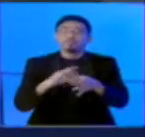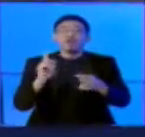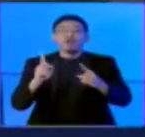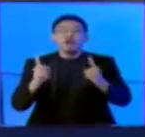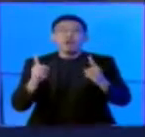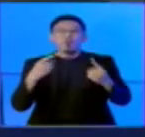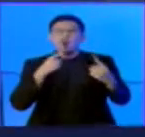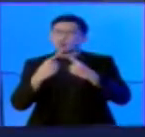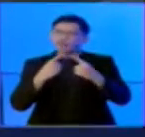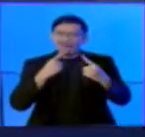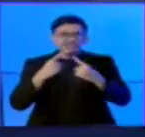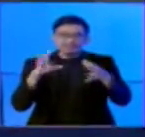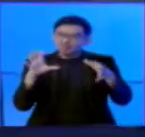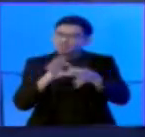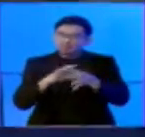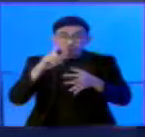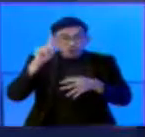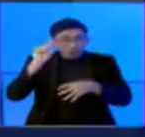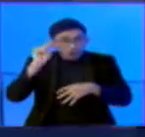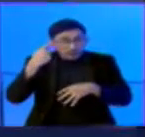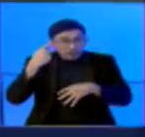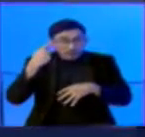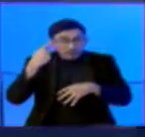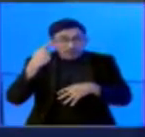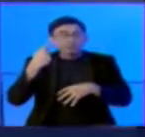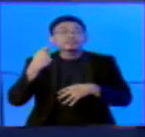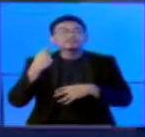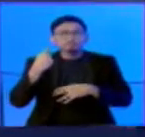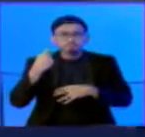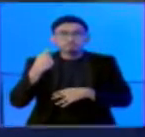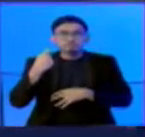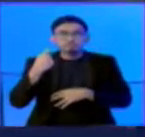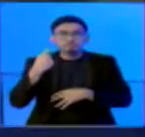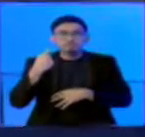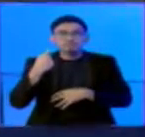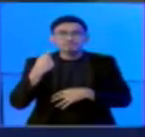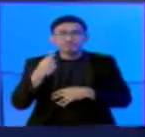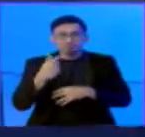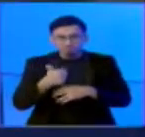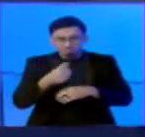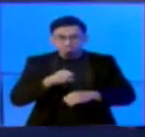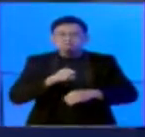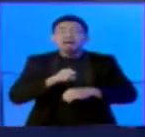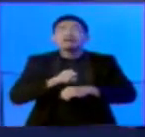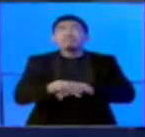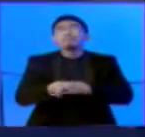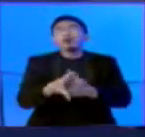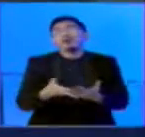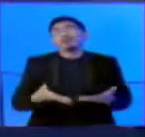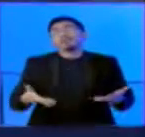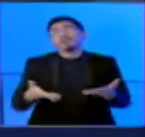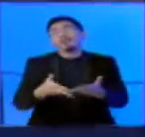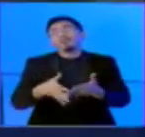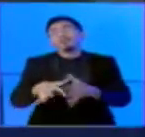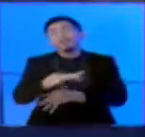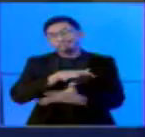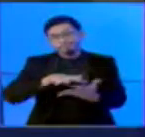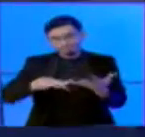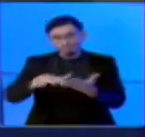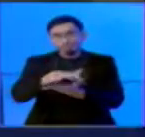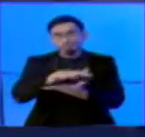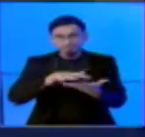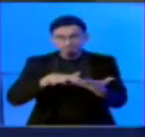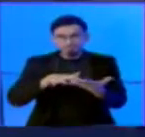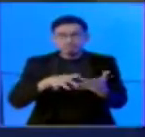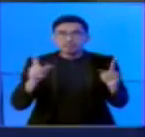sumber, kan terjadi apa yang disebut dengan kekacauan-kekacauan di masyarakat, sehingga ya yang terjadi seperti sekarang ini,